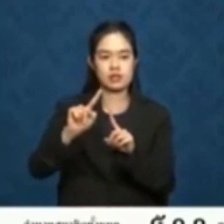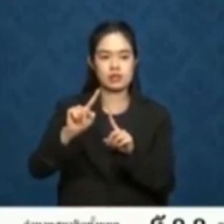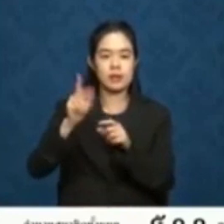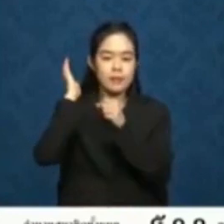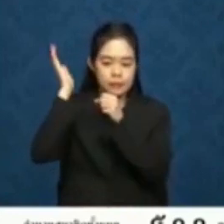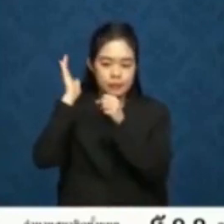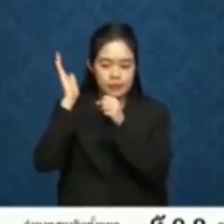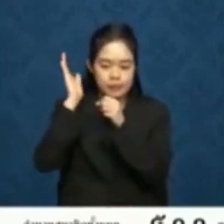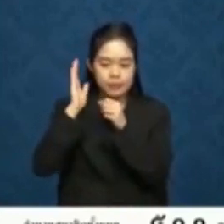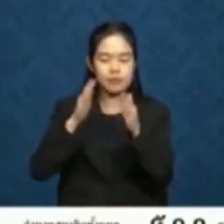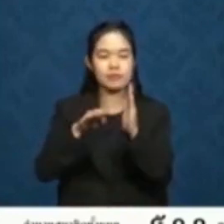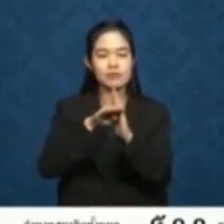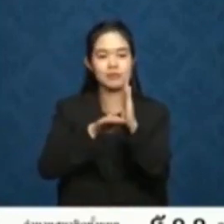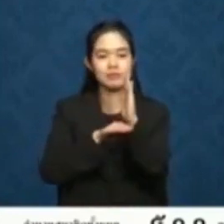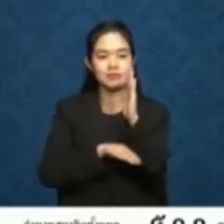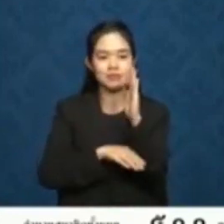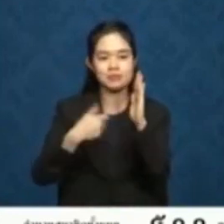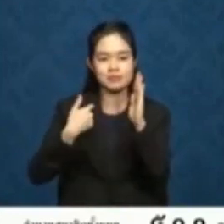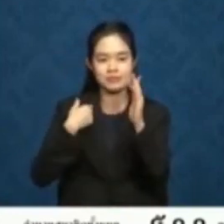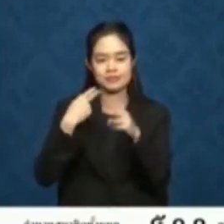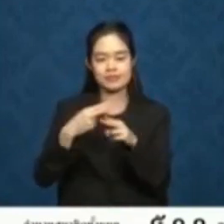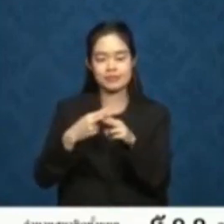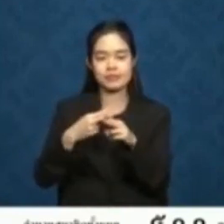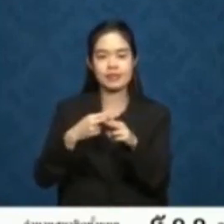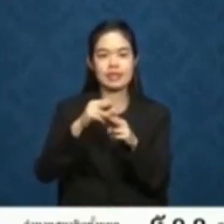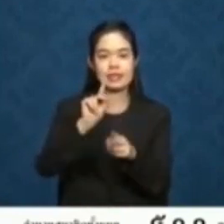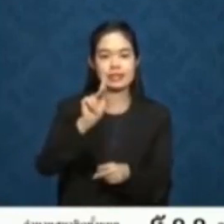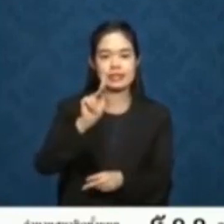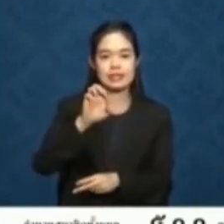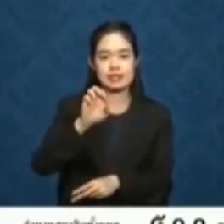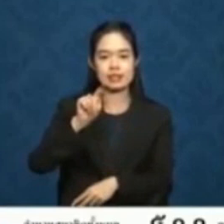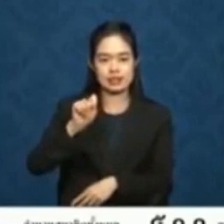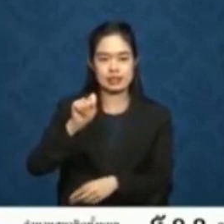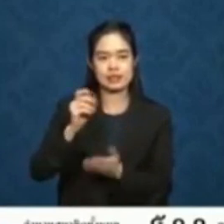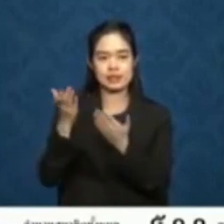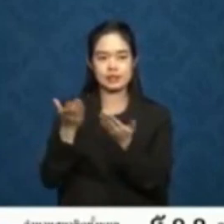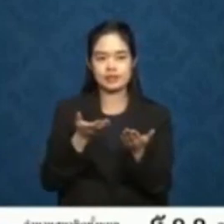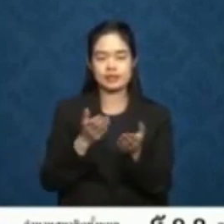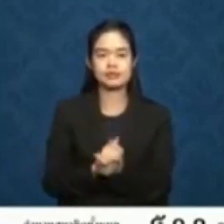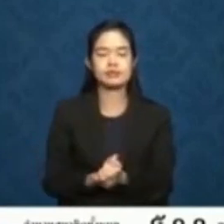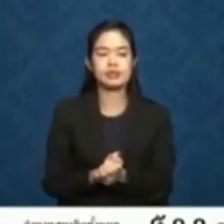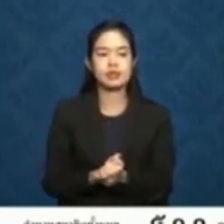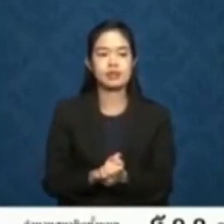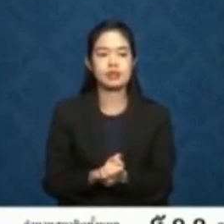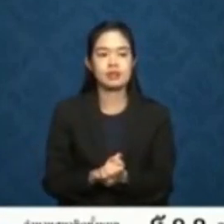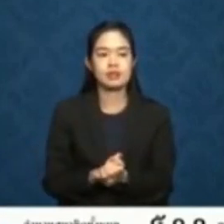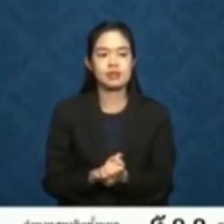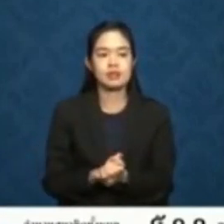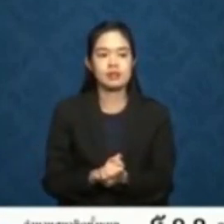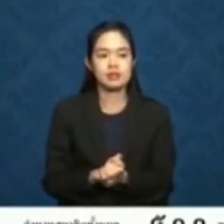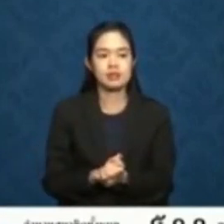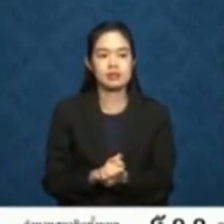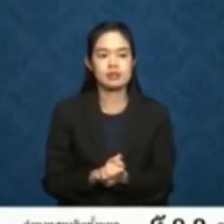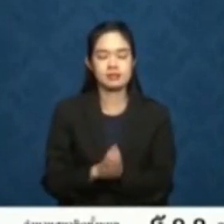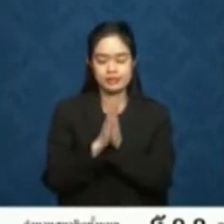ตุผลตามลำดับครับเริ่มจากท่านกฤตศิลปชัยตามด้วยท่านสุรเกียรติเทียนทองครับ เรียนท่านประธานสภาผู้แทนรา